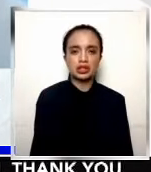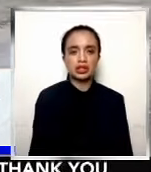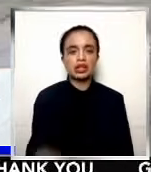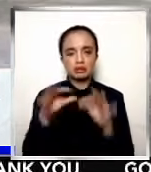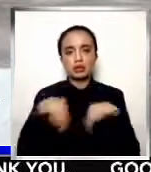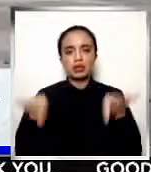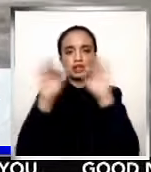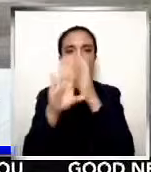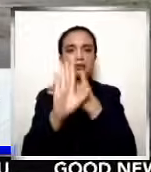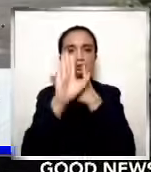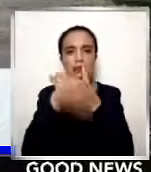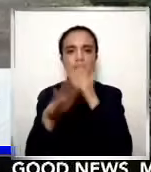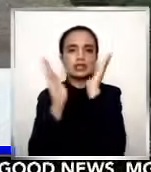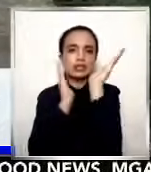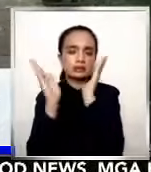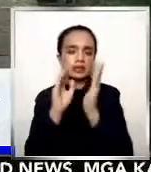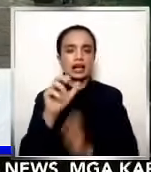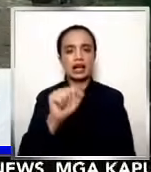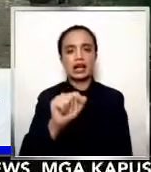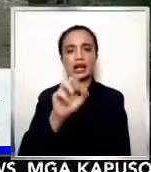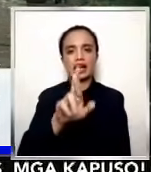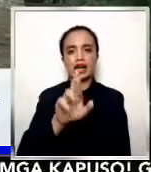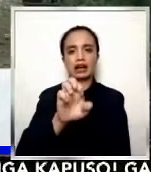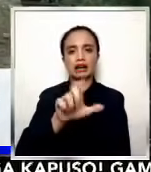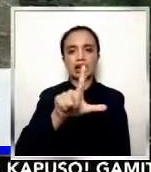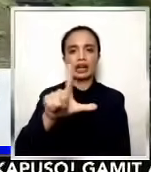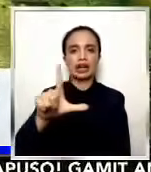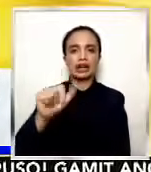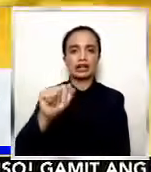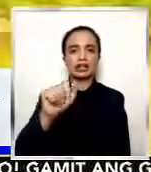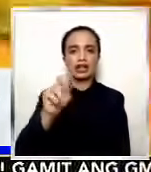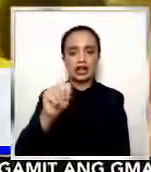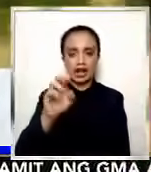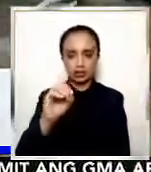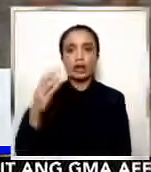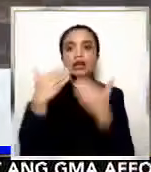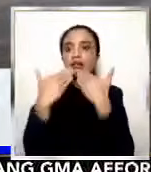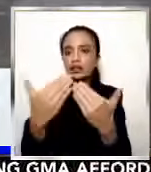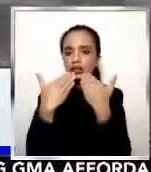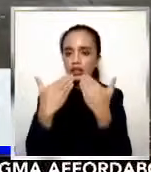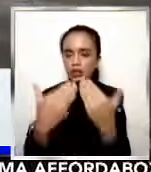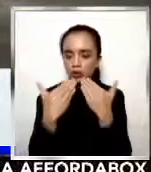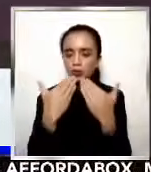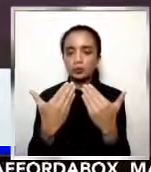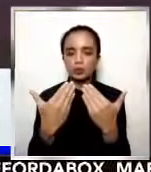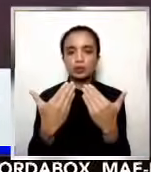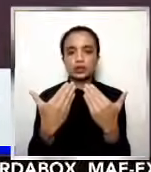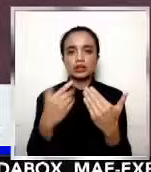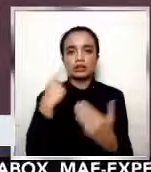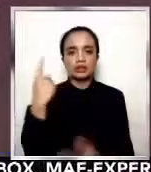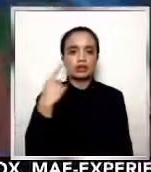And I'm forever grateful po sa lahat ng tinulong nila sa akin. Chino Trinidad na Katuto,